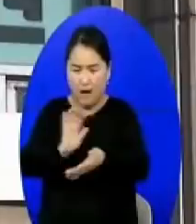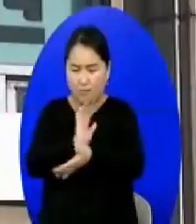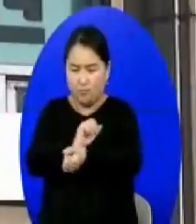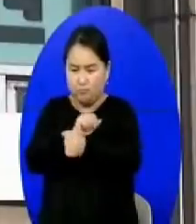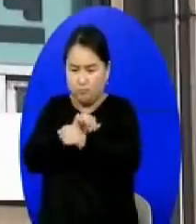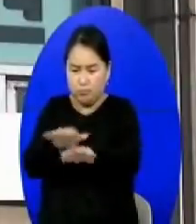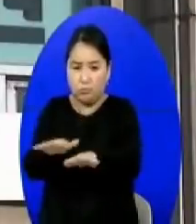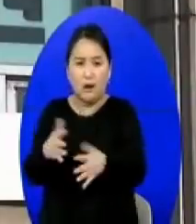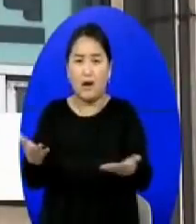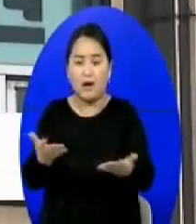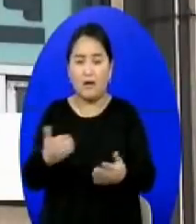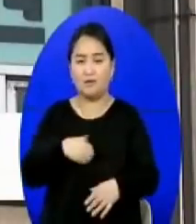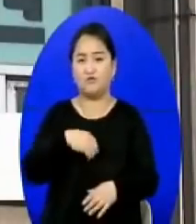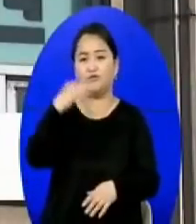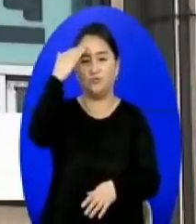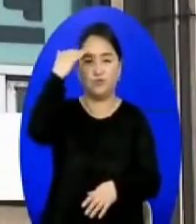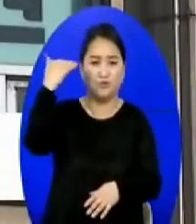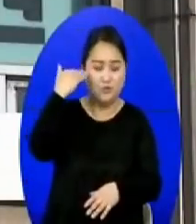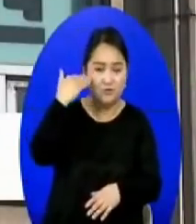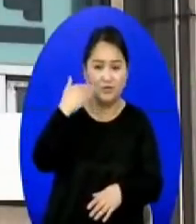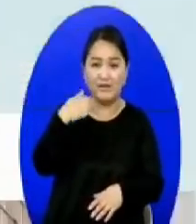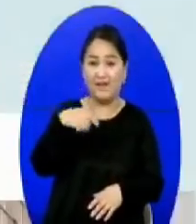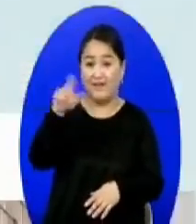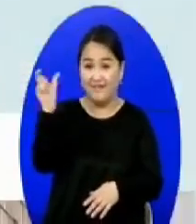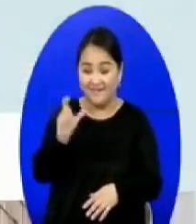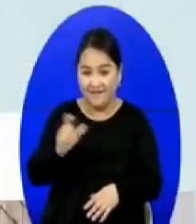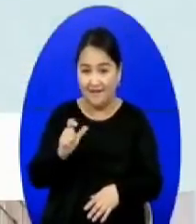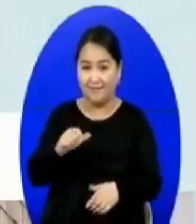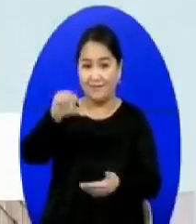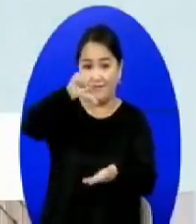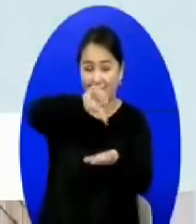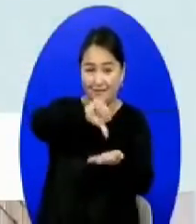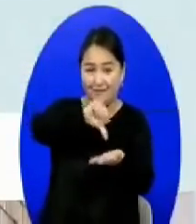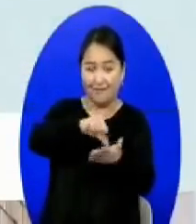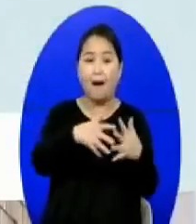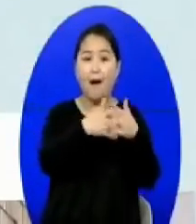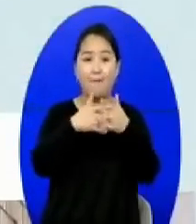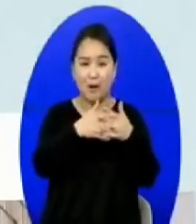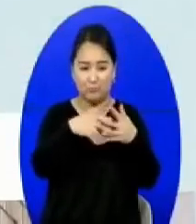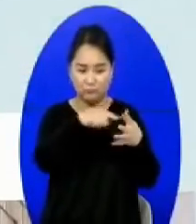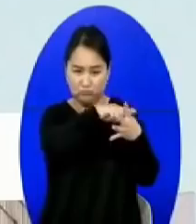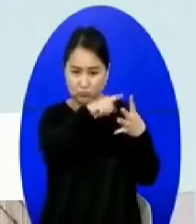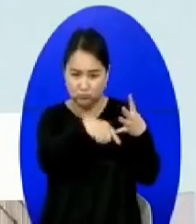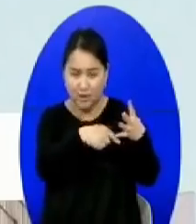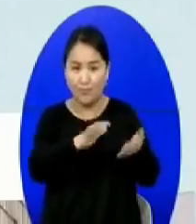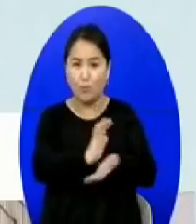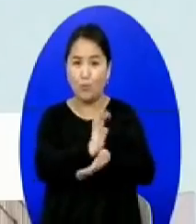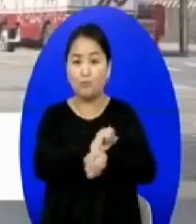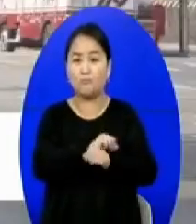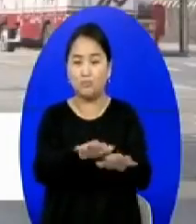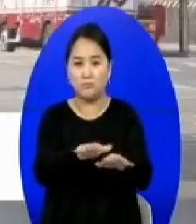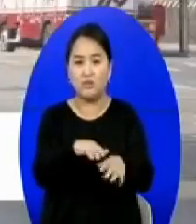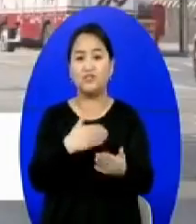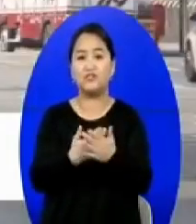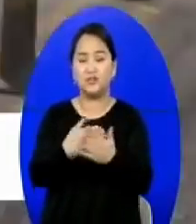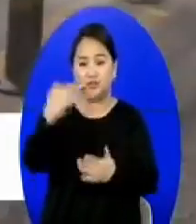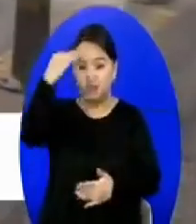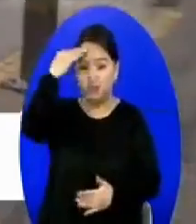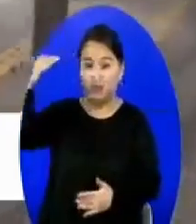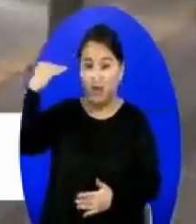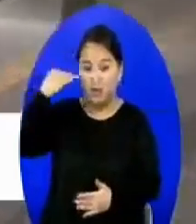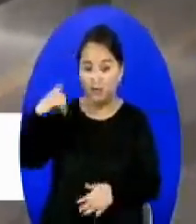хувьд бол бүгд найрамдах солонгос улс, Итали, Иран, Япон, Америк зэрэг улс орнууд байна. Тухайлбал бүгд найрамдах солонгос улсад 24 цагийн дотор халдвар